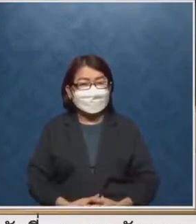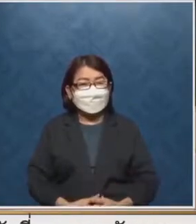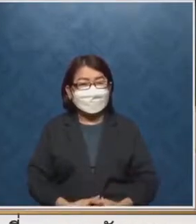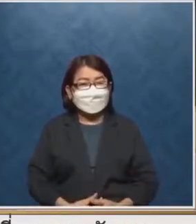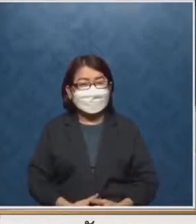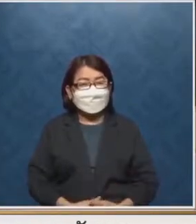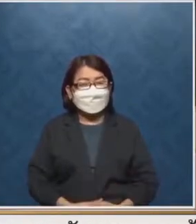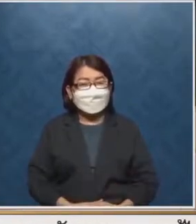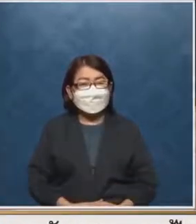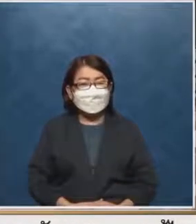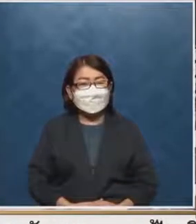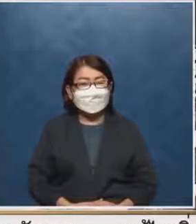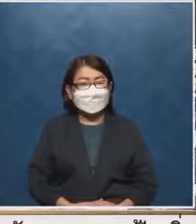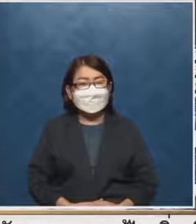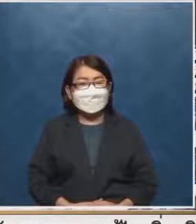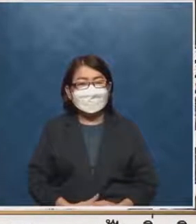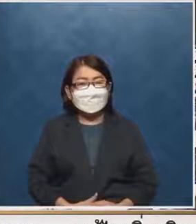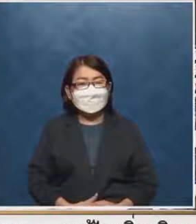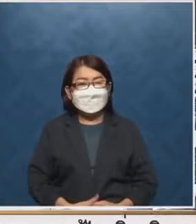ครับ